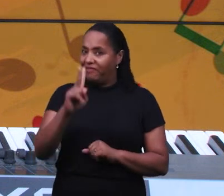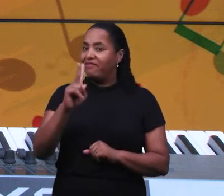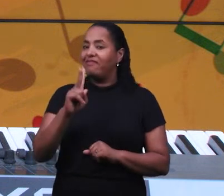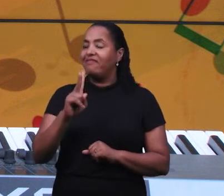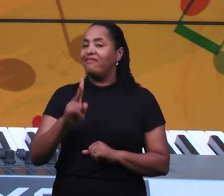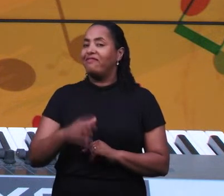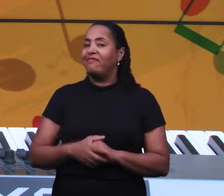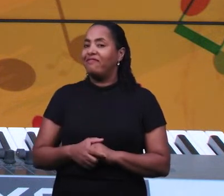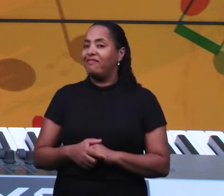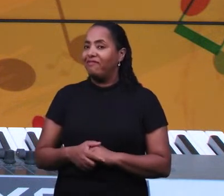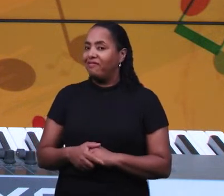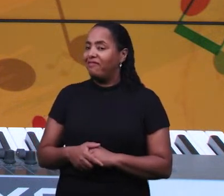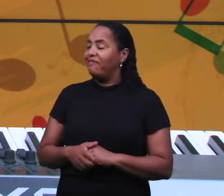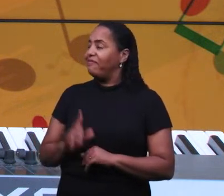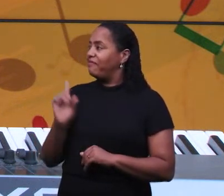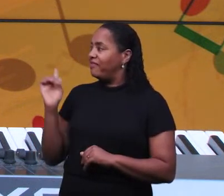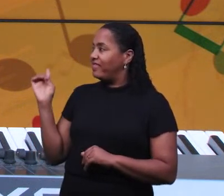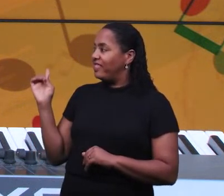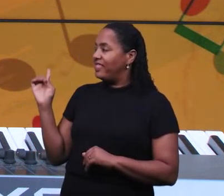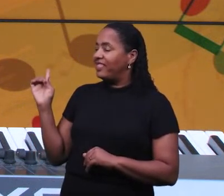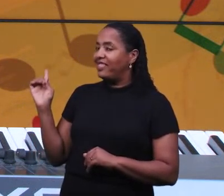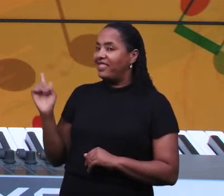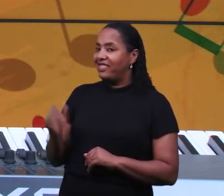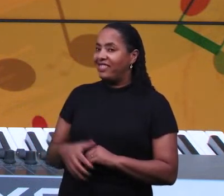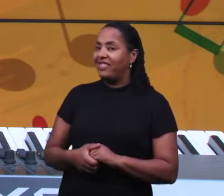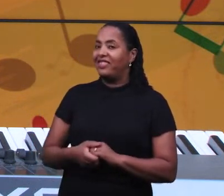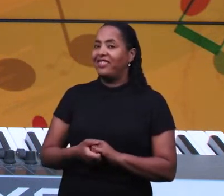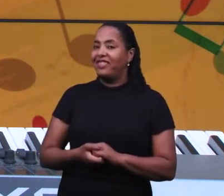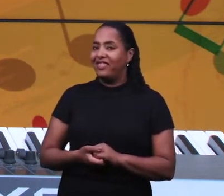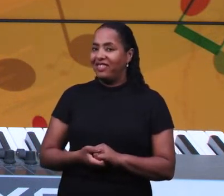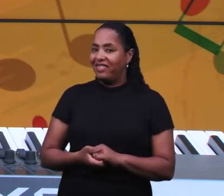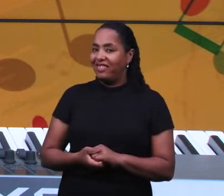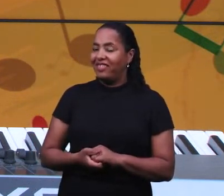Là, on va continuer. do,